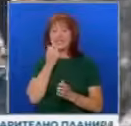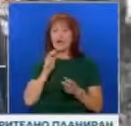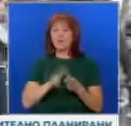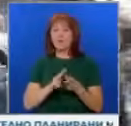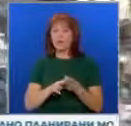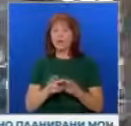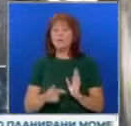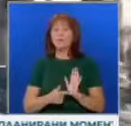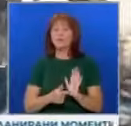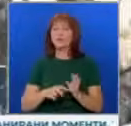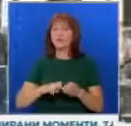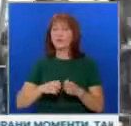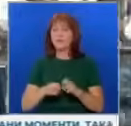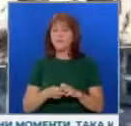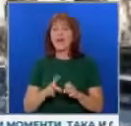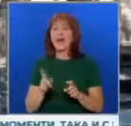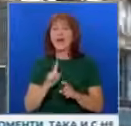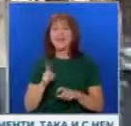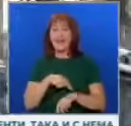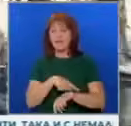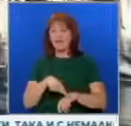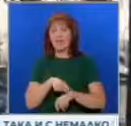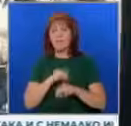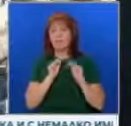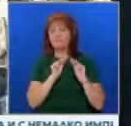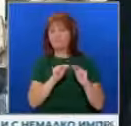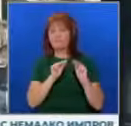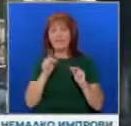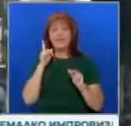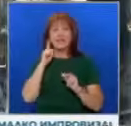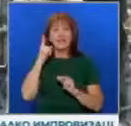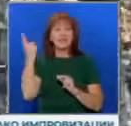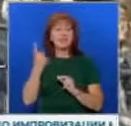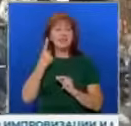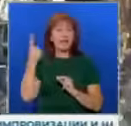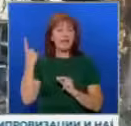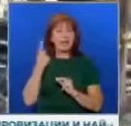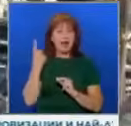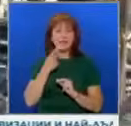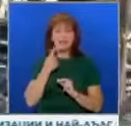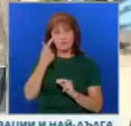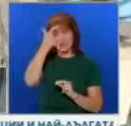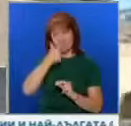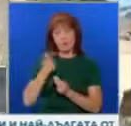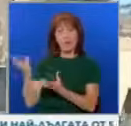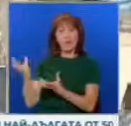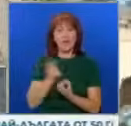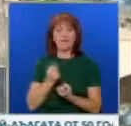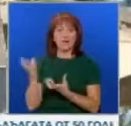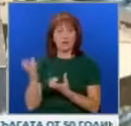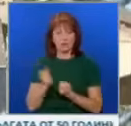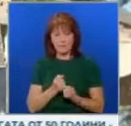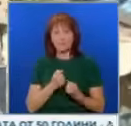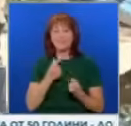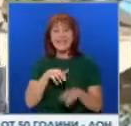един от проблемите на временното известяване на населението, на което се наложи да се самоевакуира. Задействането на системата